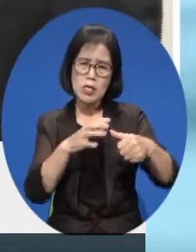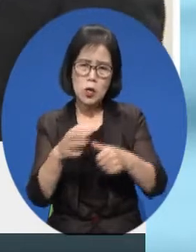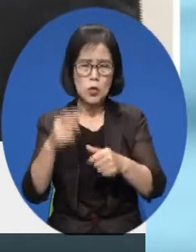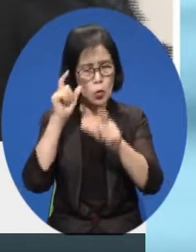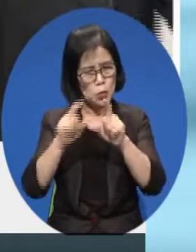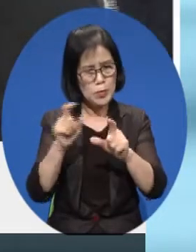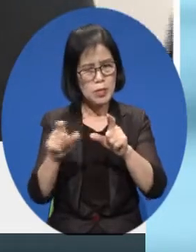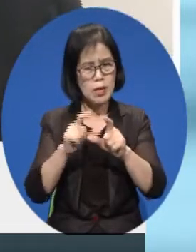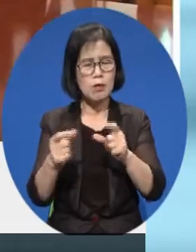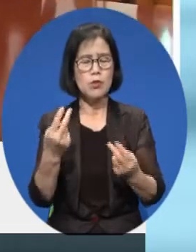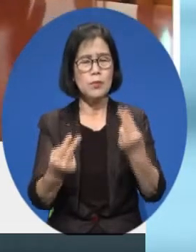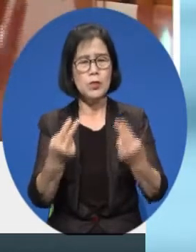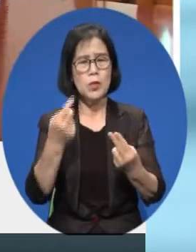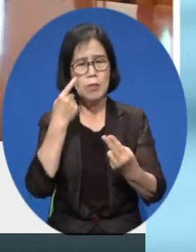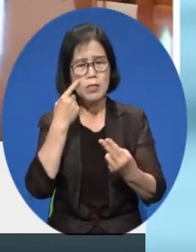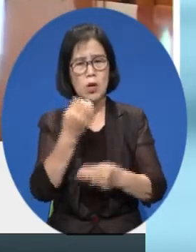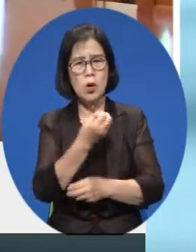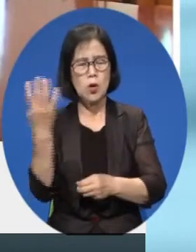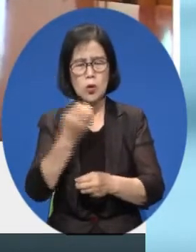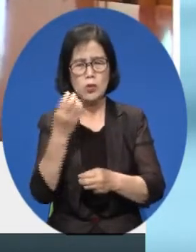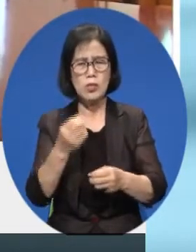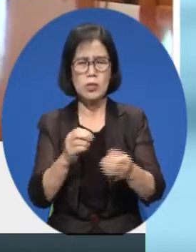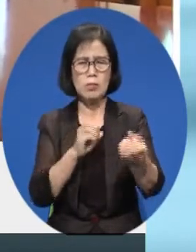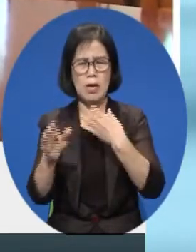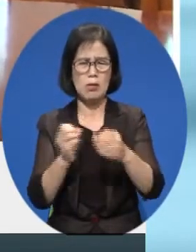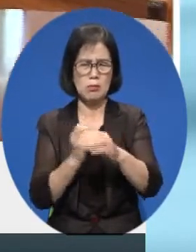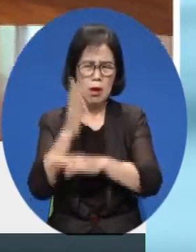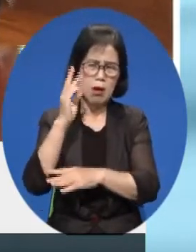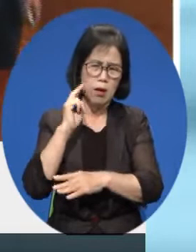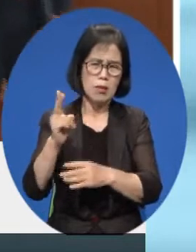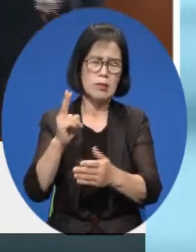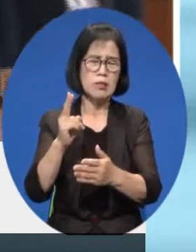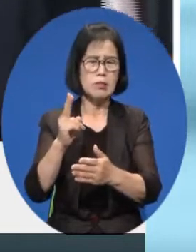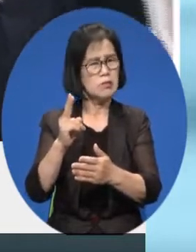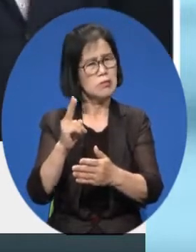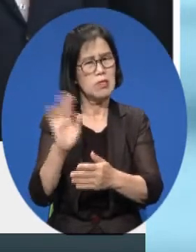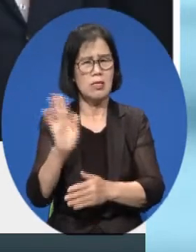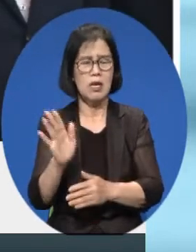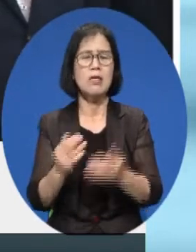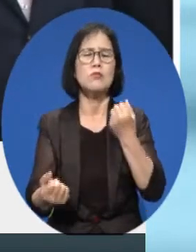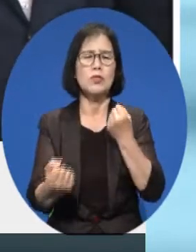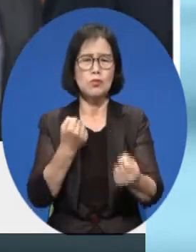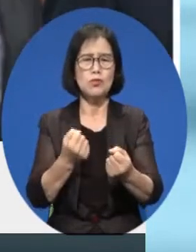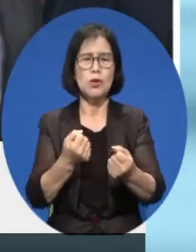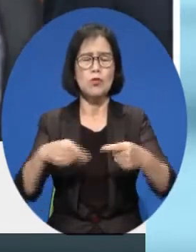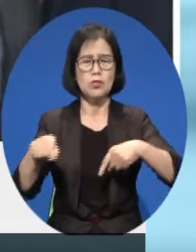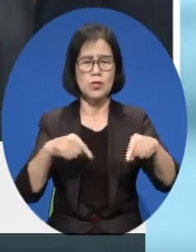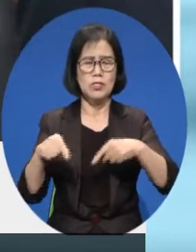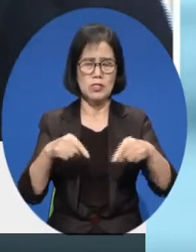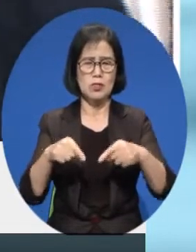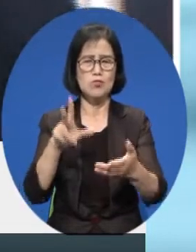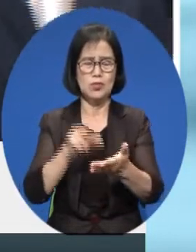고민하면서 비교해봤는데 언론이 이렇게 과하게 반응할 정도 수준은 아니라고 생각하거든요. 그럼에도 불구하고 이미 정치적 사안이